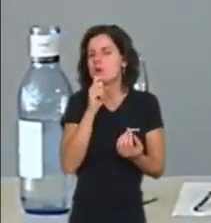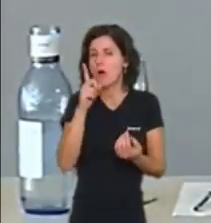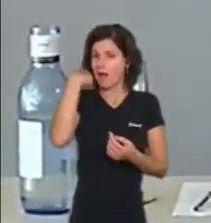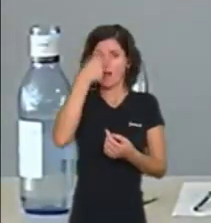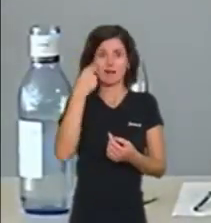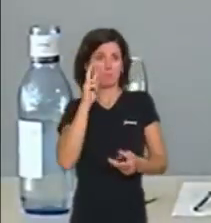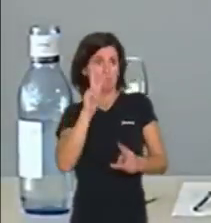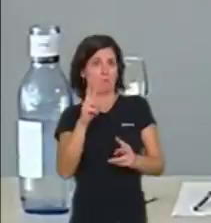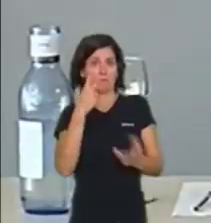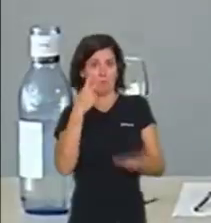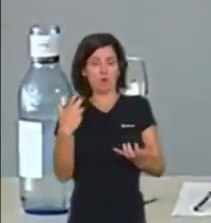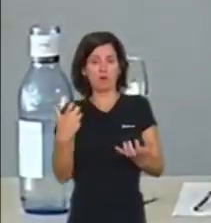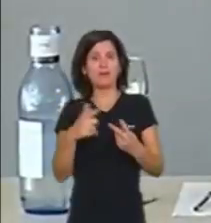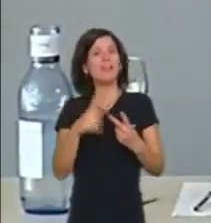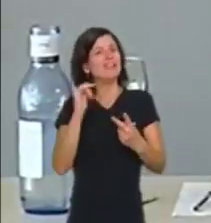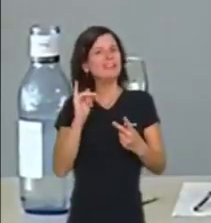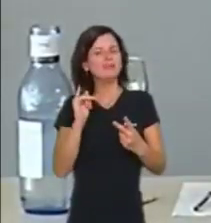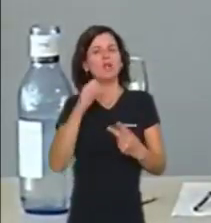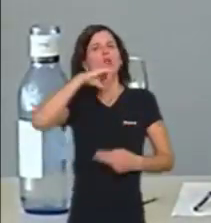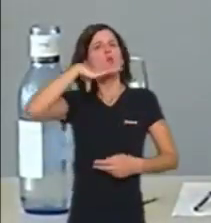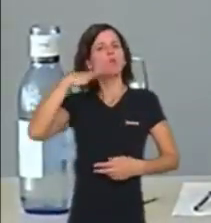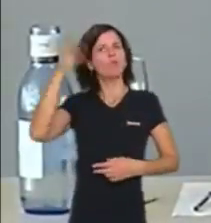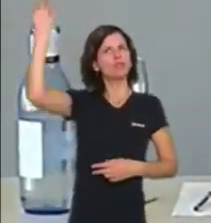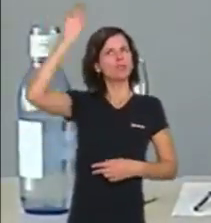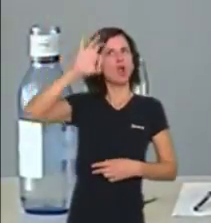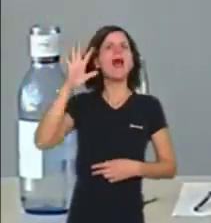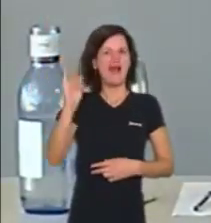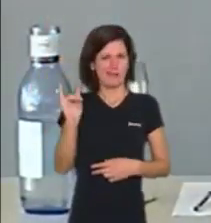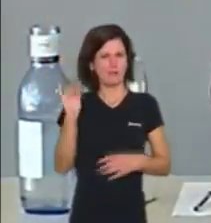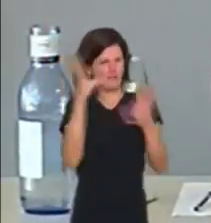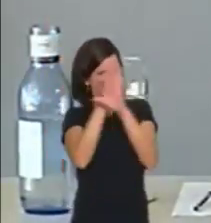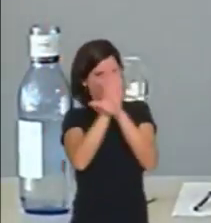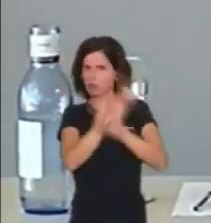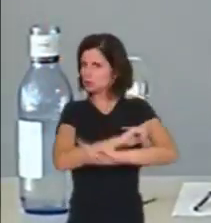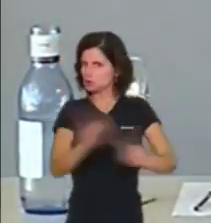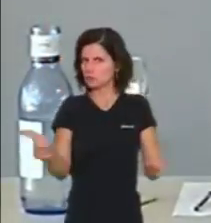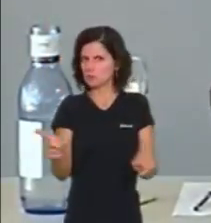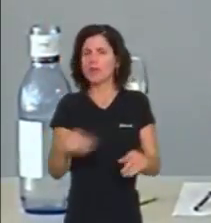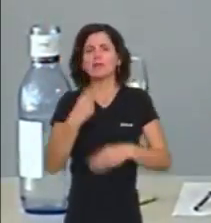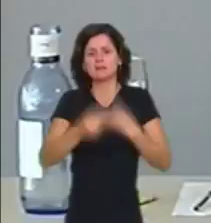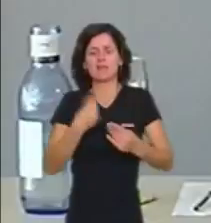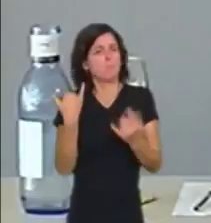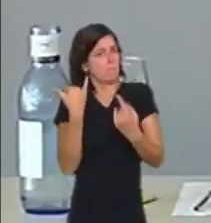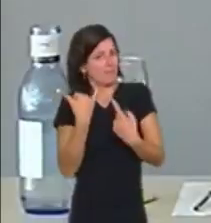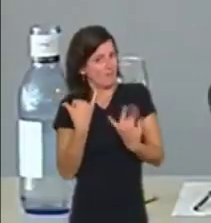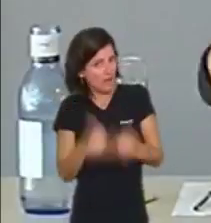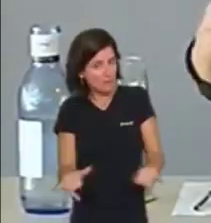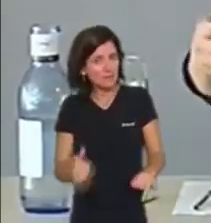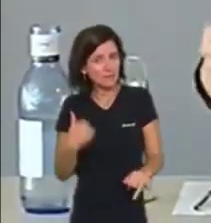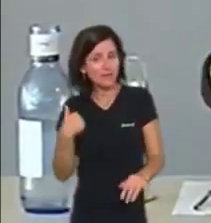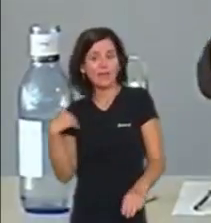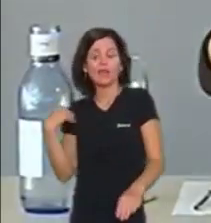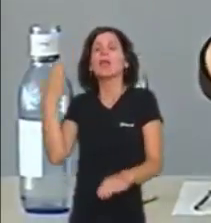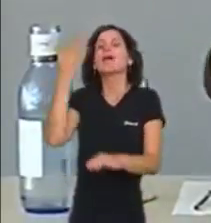descoberta. Això és un escratge. És que gent, pacíficament, va a un lloc on tu estàs